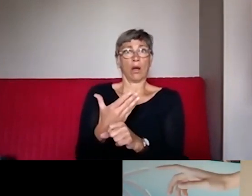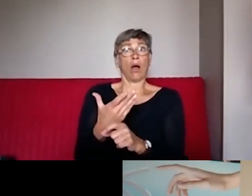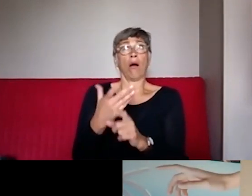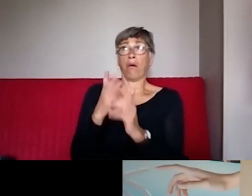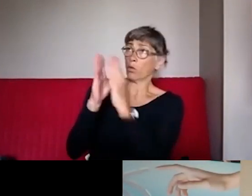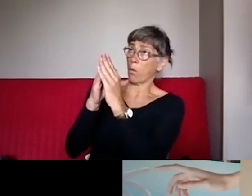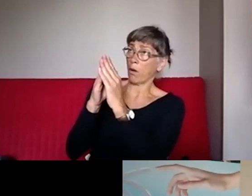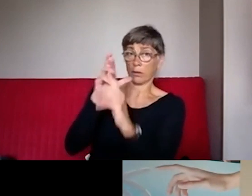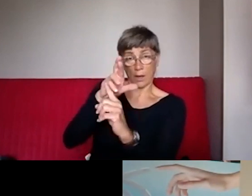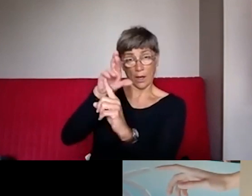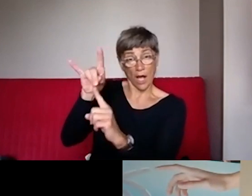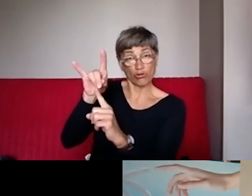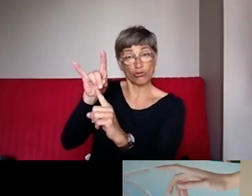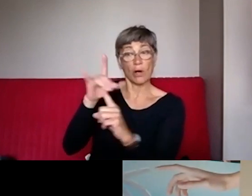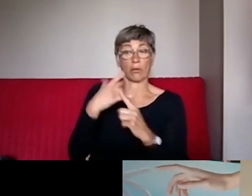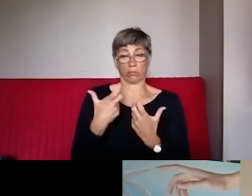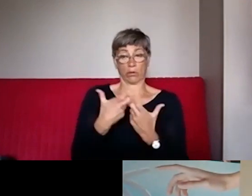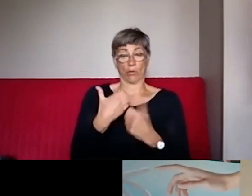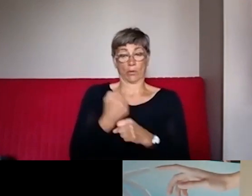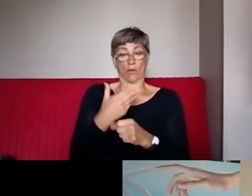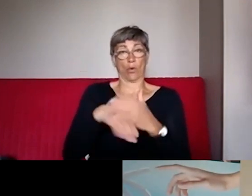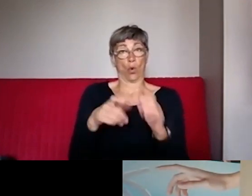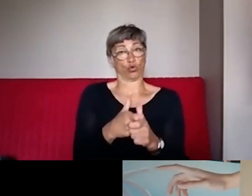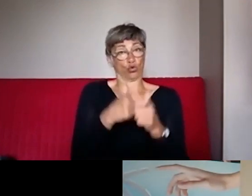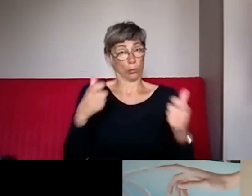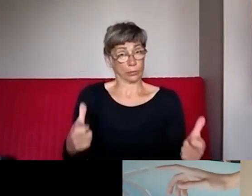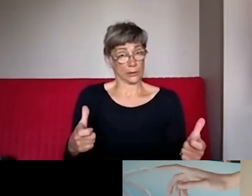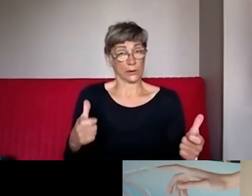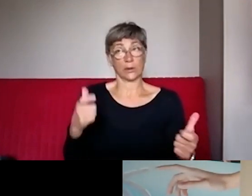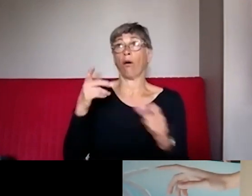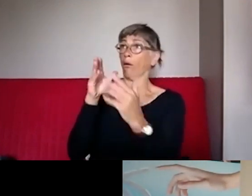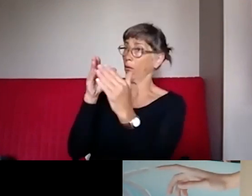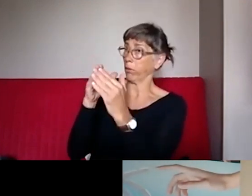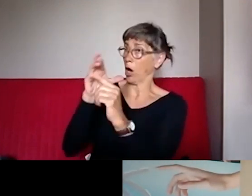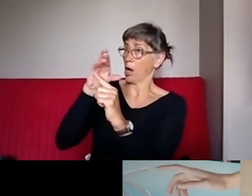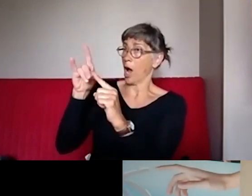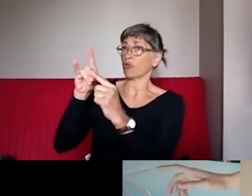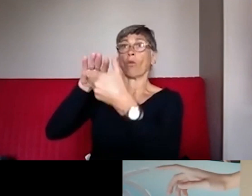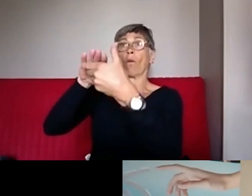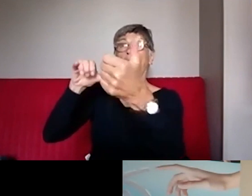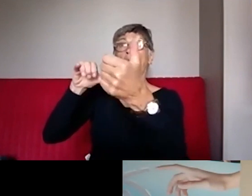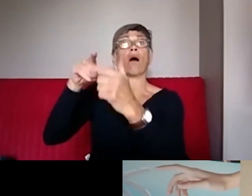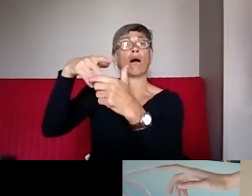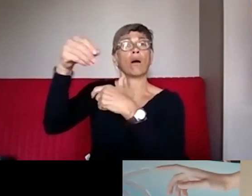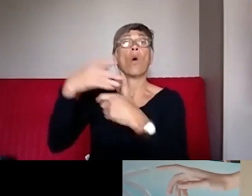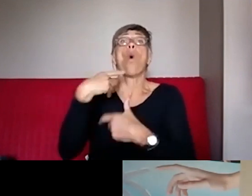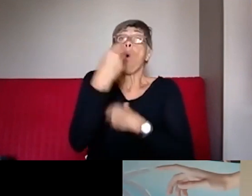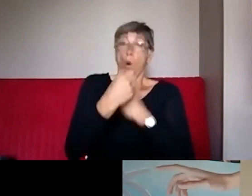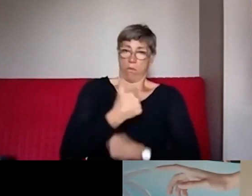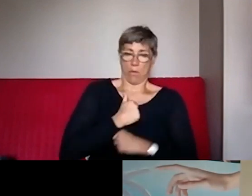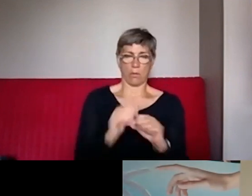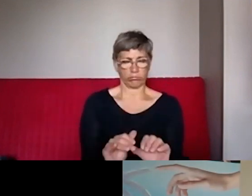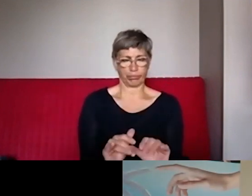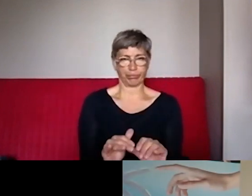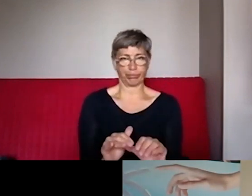RH, quand on est dans une entreprise assez importante, qui connaît des intermédiaires, des consultants, soit on va sur Internet, on cherche des consultants, on